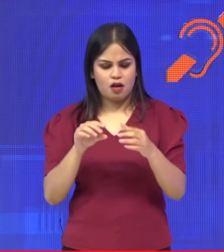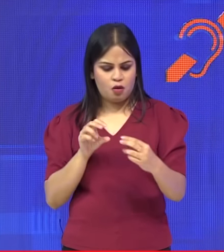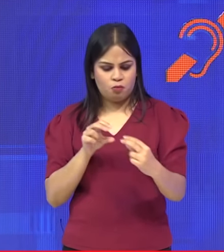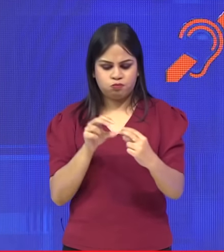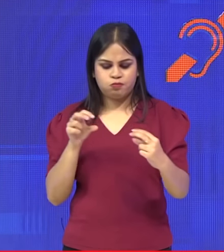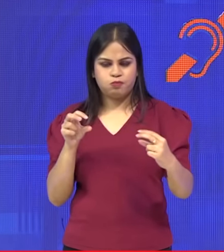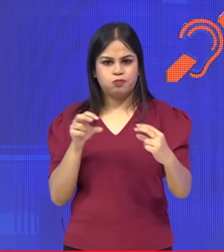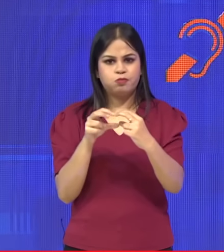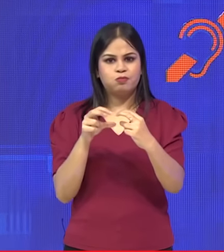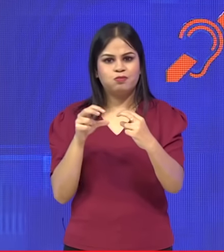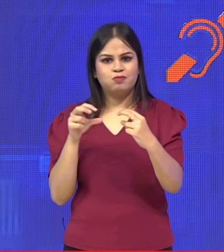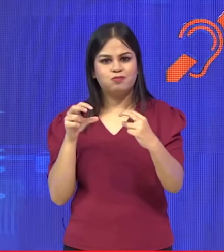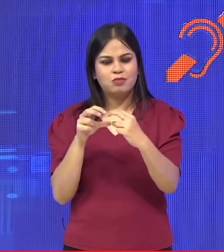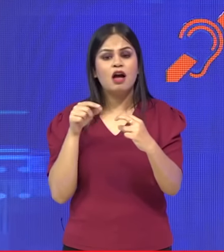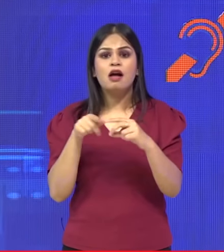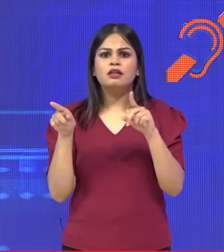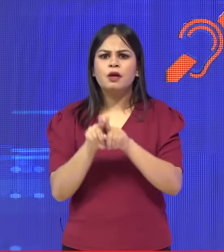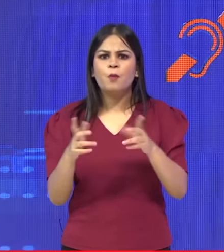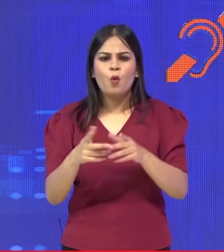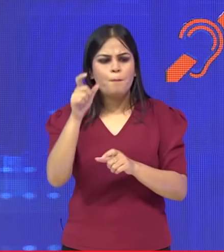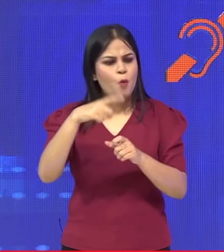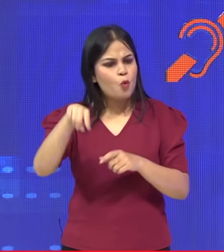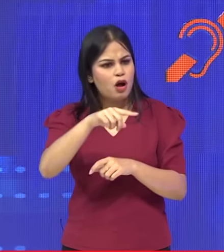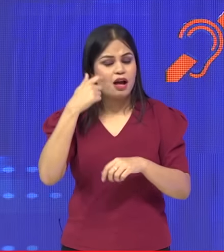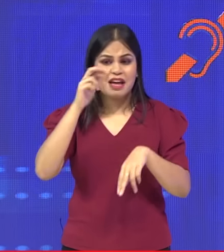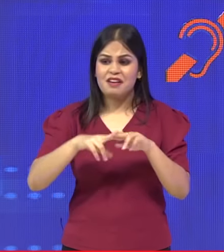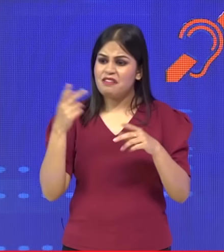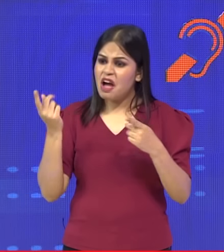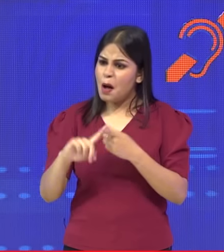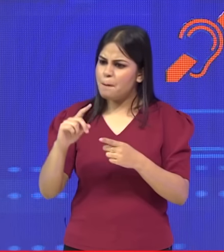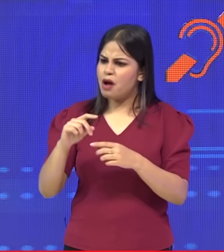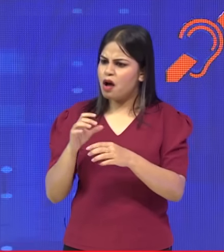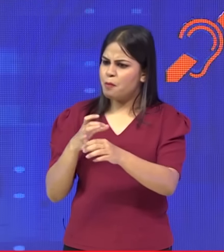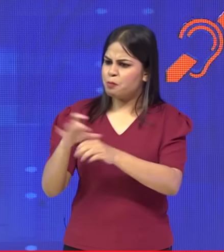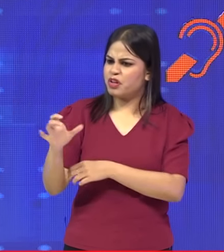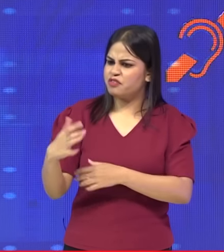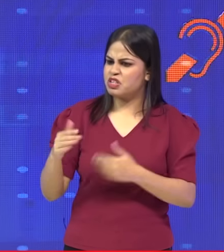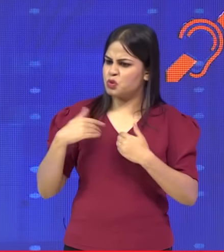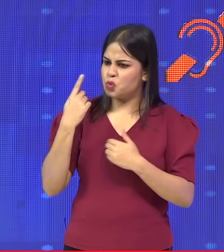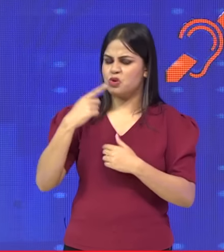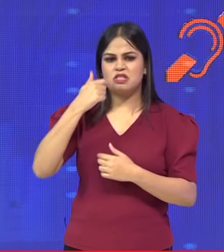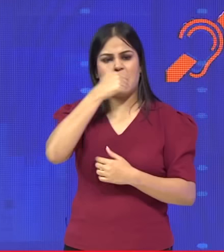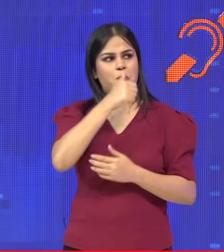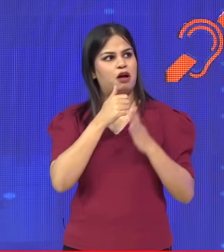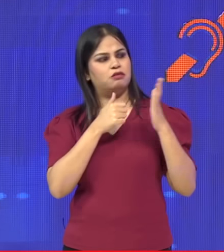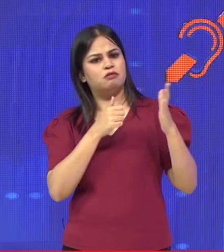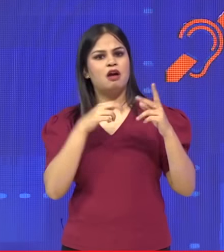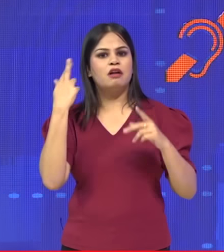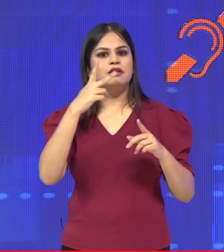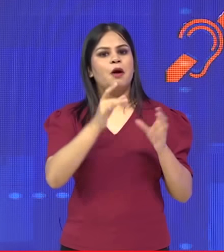मौत हो जाए तो इल्जाम सलमान पर लगता है की सलमान ने इंडस्ट्री से निकाल दिया कम नहीं करने दिया है इसलिए वो गया